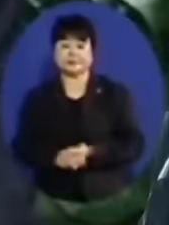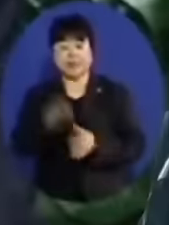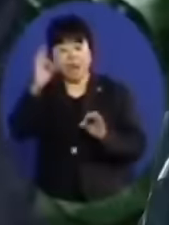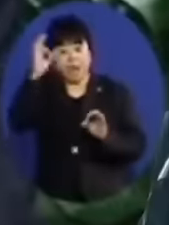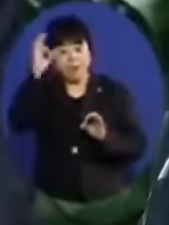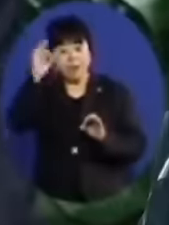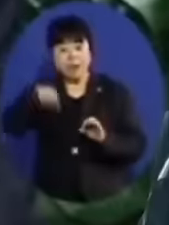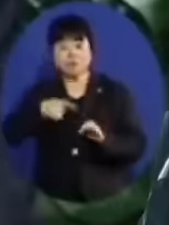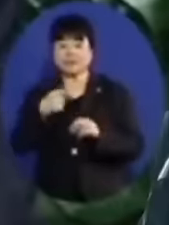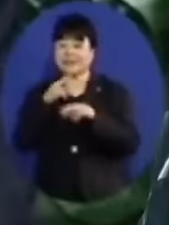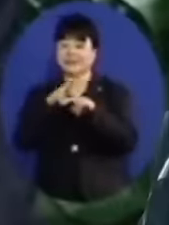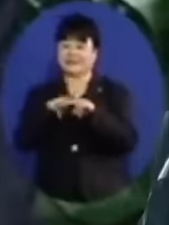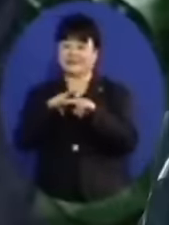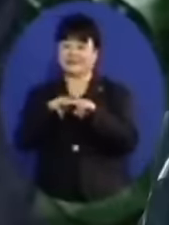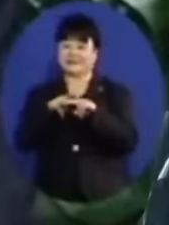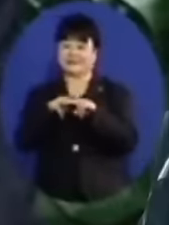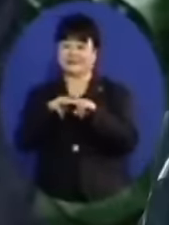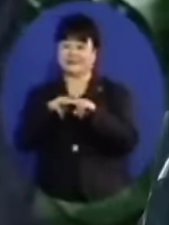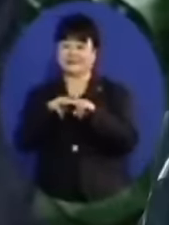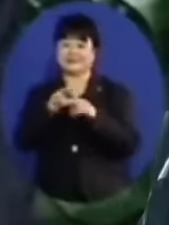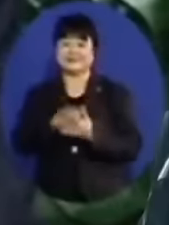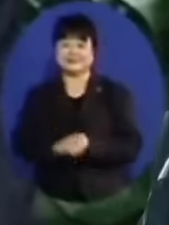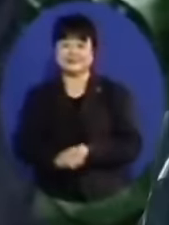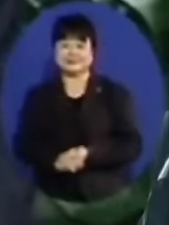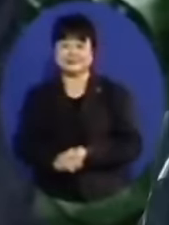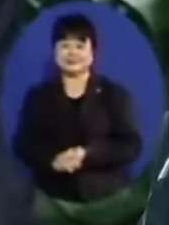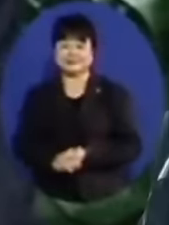가만히 혼자 앉아서